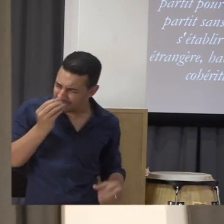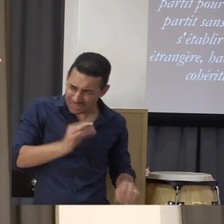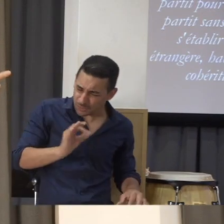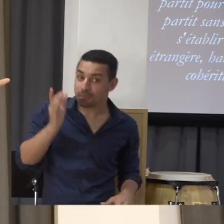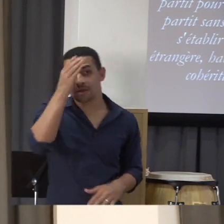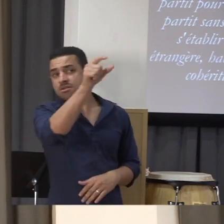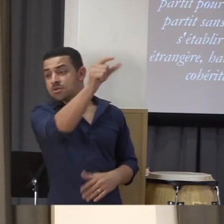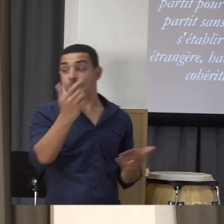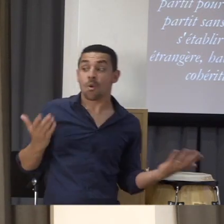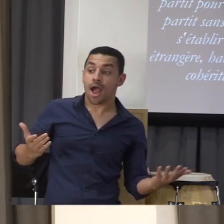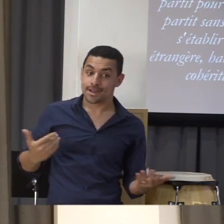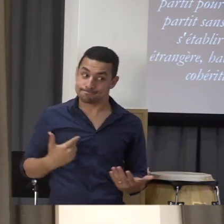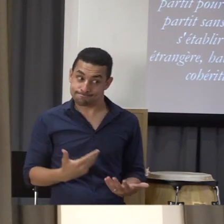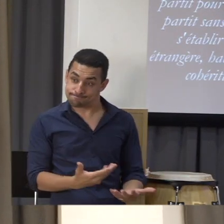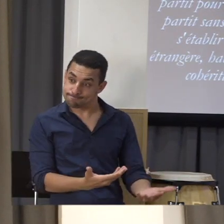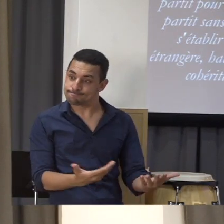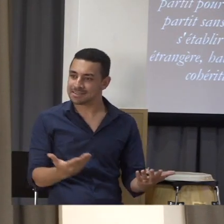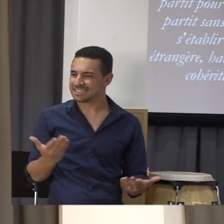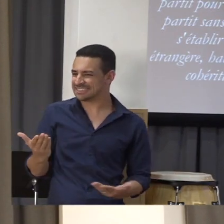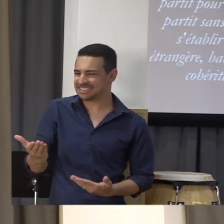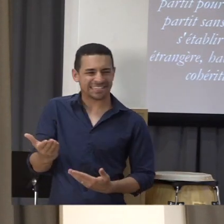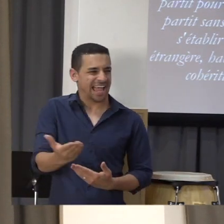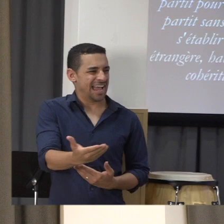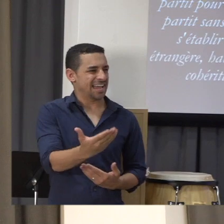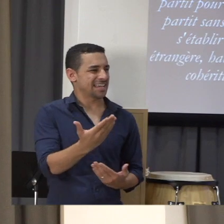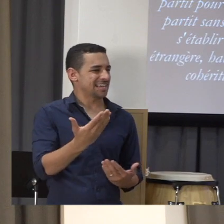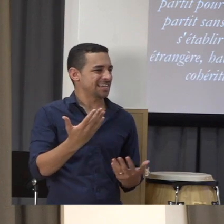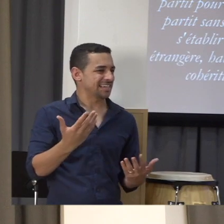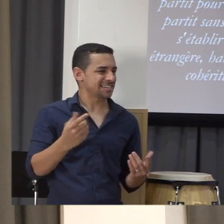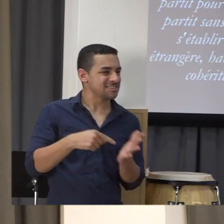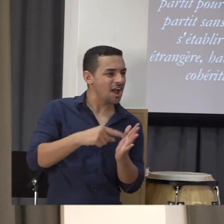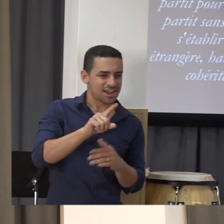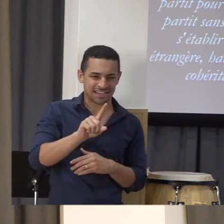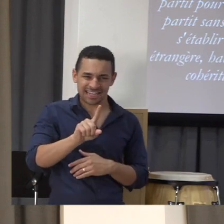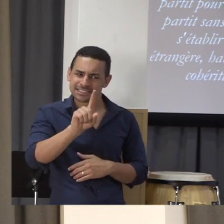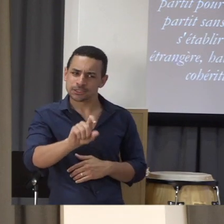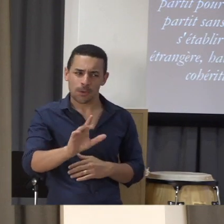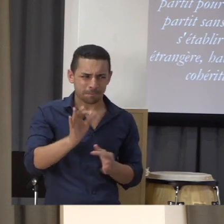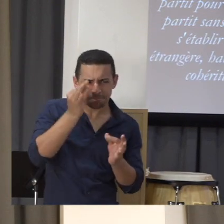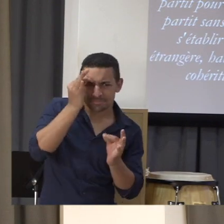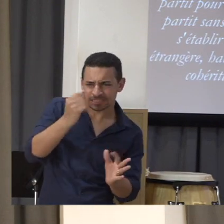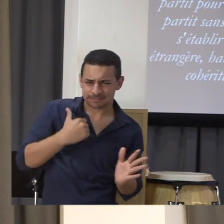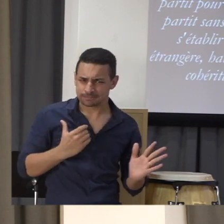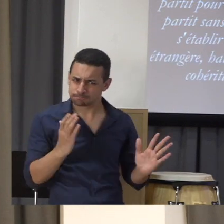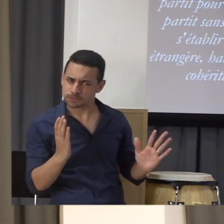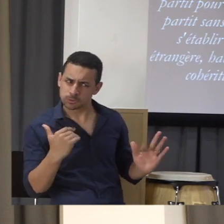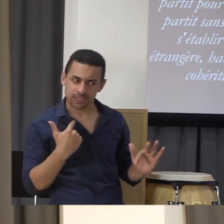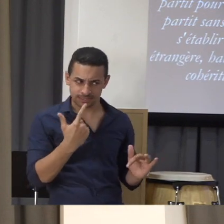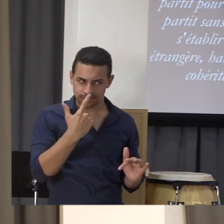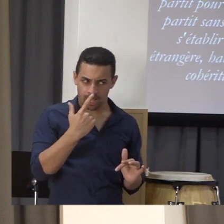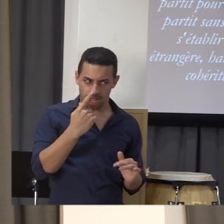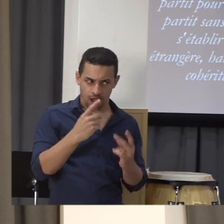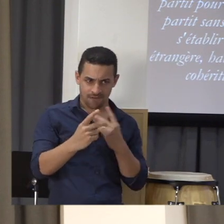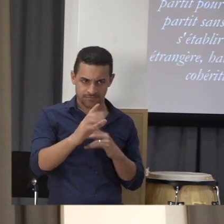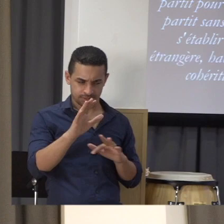allons avoir. Et là, c'est là, en fait, que, vous savez, lorsque vous commencez à poser des questions précises, vous sentez tout de suite qu'en face,